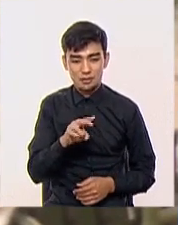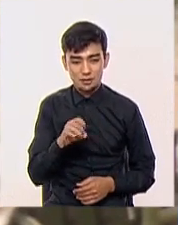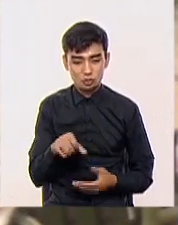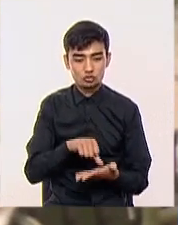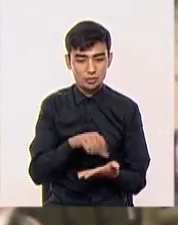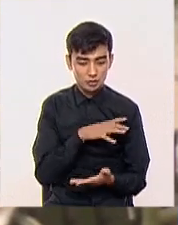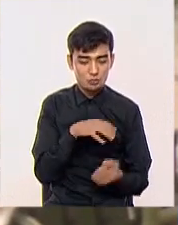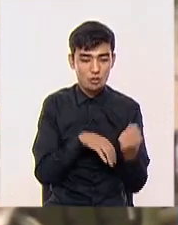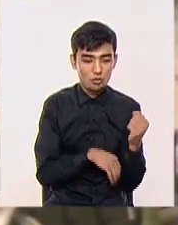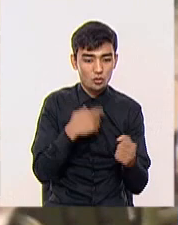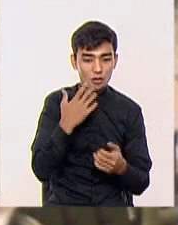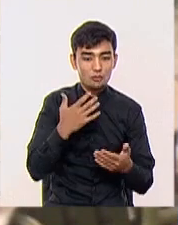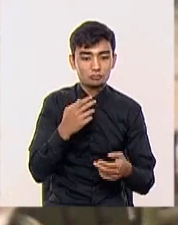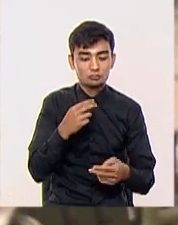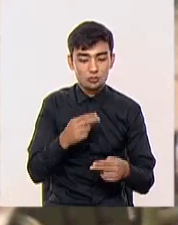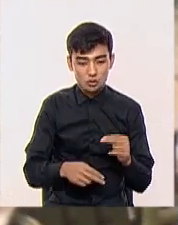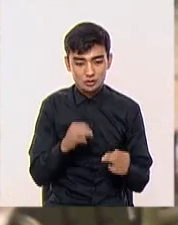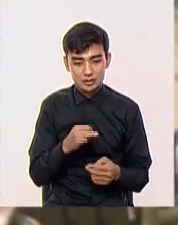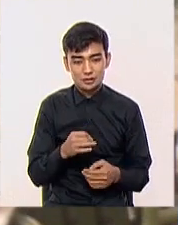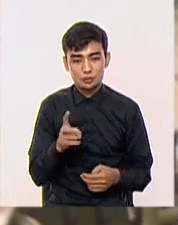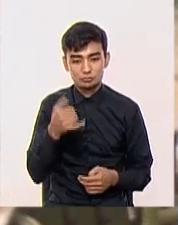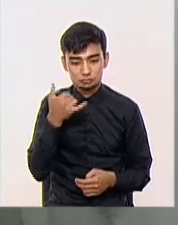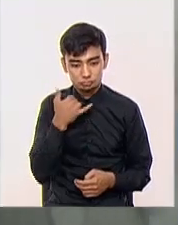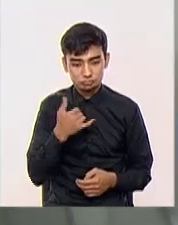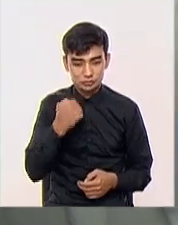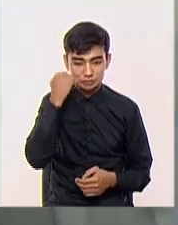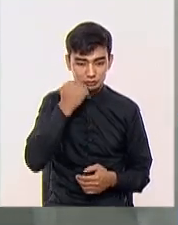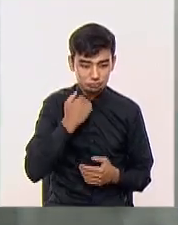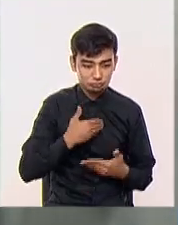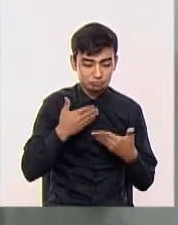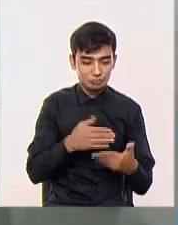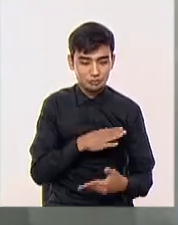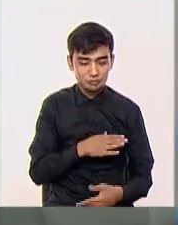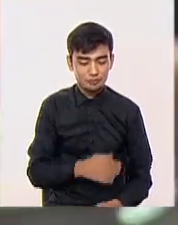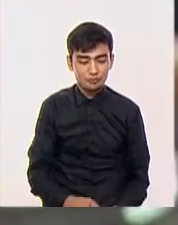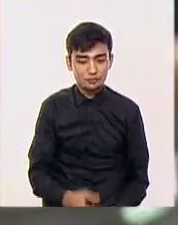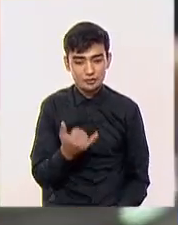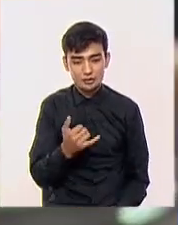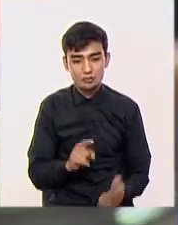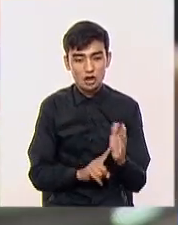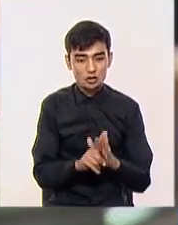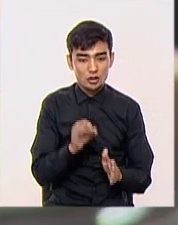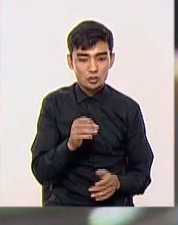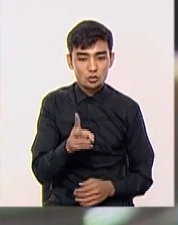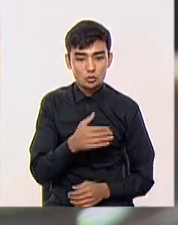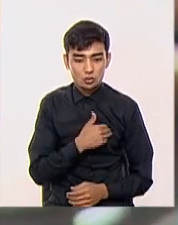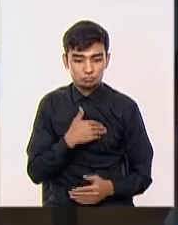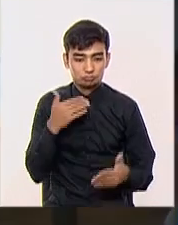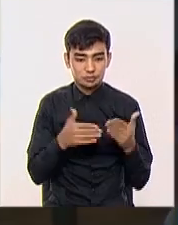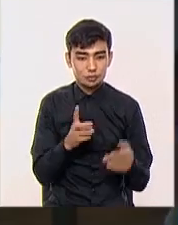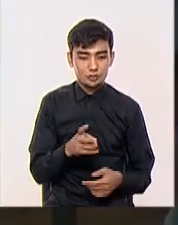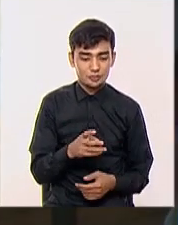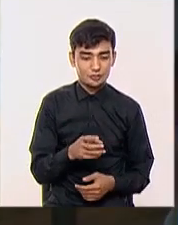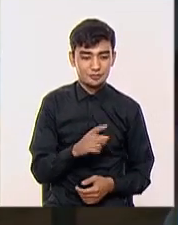білім марафоны аяқталған соң хабарласып алғысын айтқандар көп. Білім марафонына тіркелу бүгін басталды. Оған өз ісін ашуға батылы жетпей